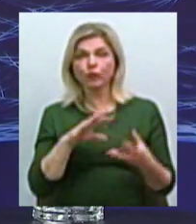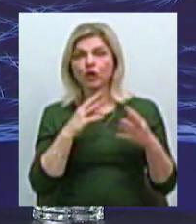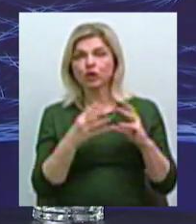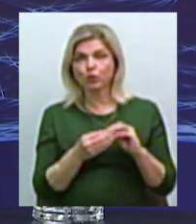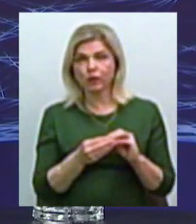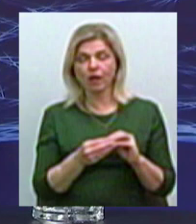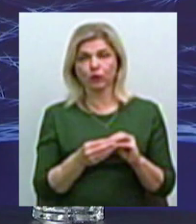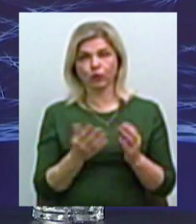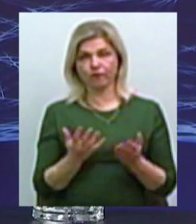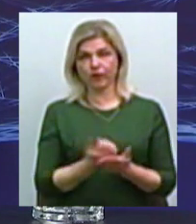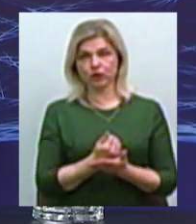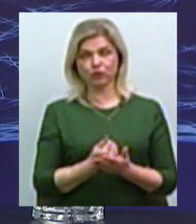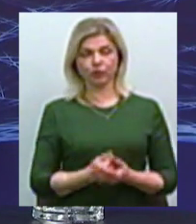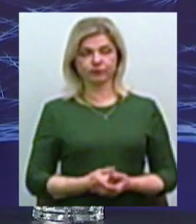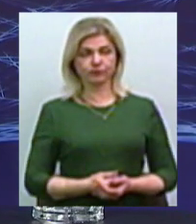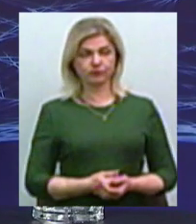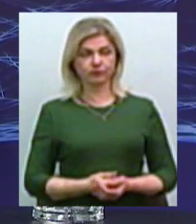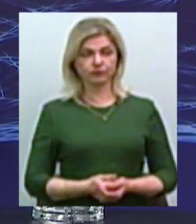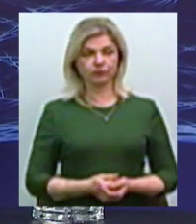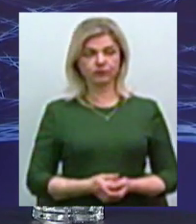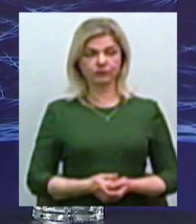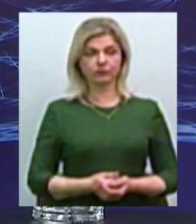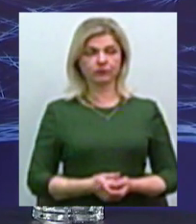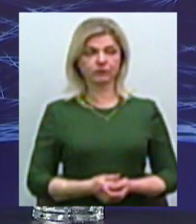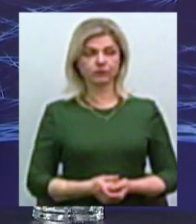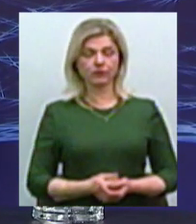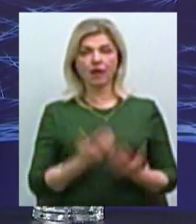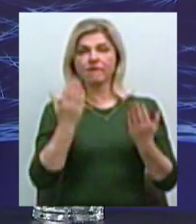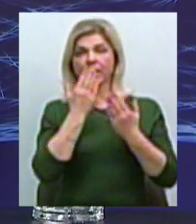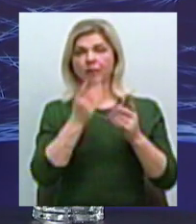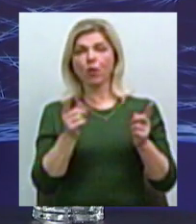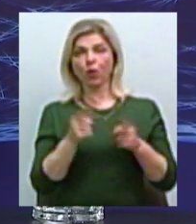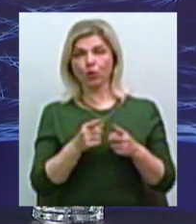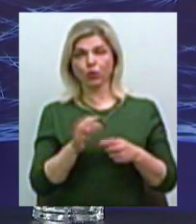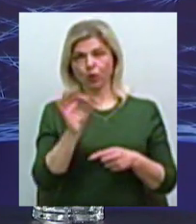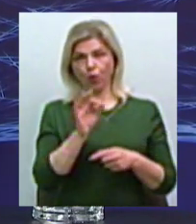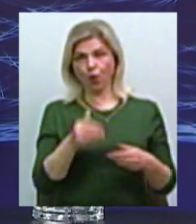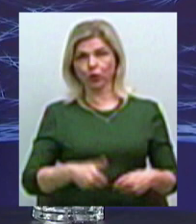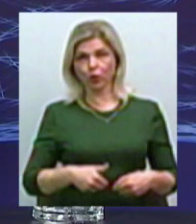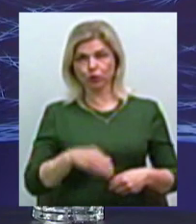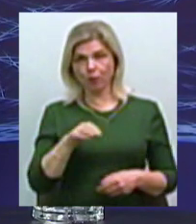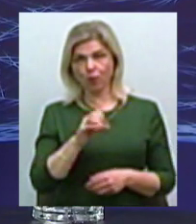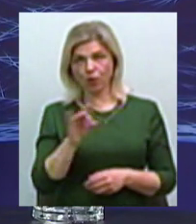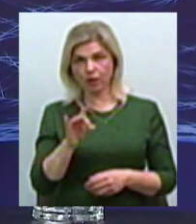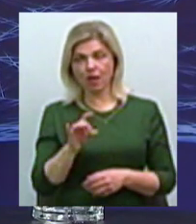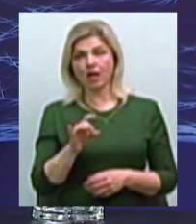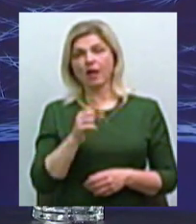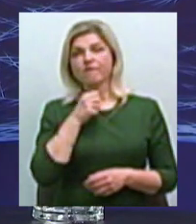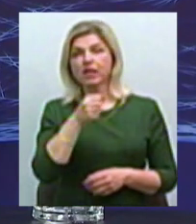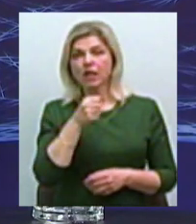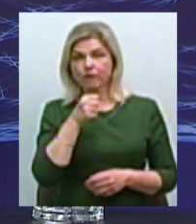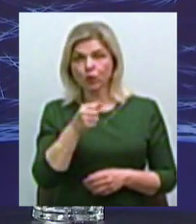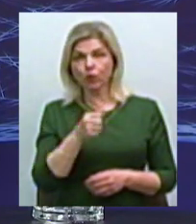вийшло це короткометражка про Голодомор, історичний і в форматі інтерв'ю.